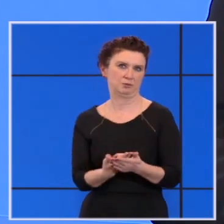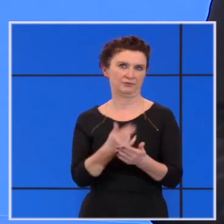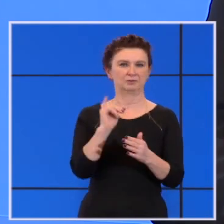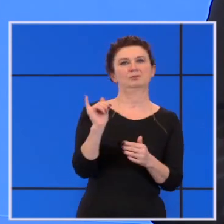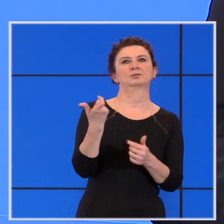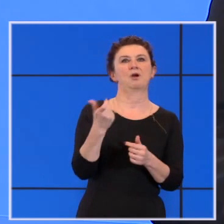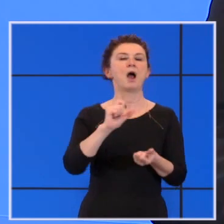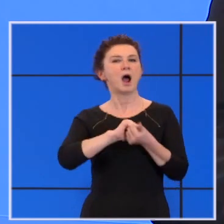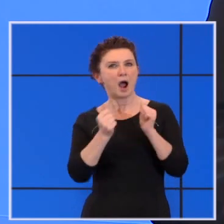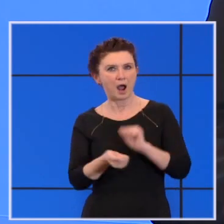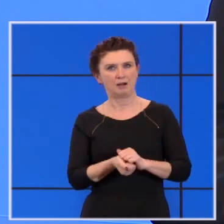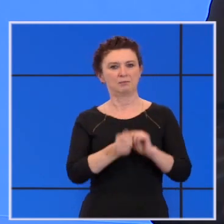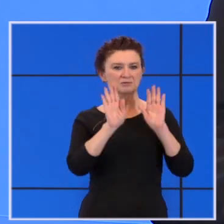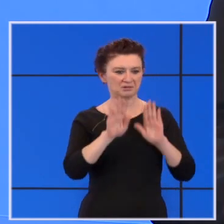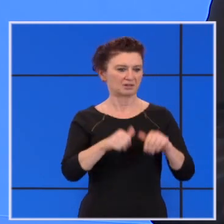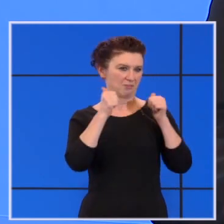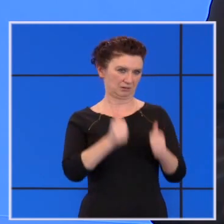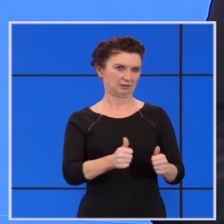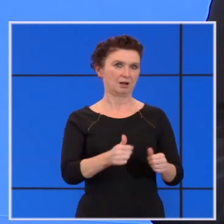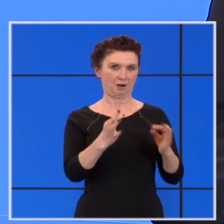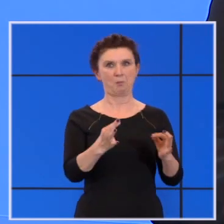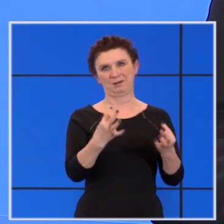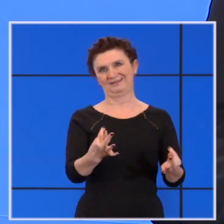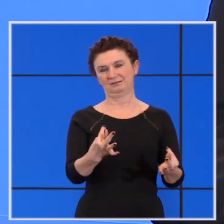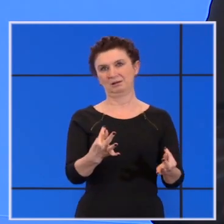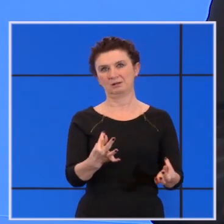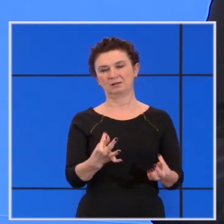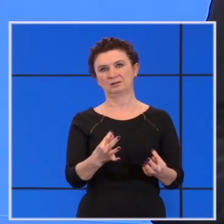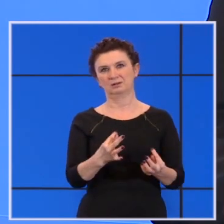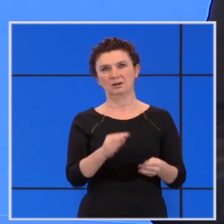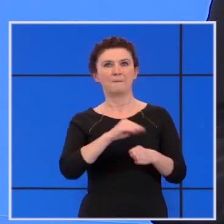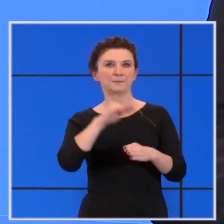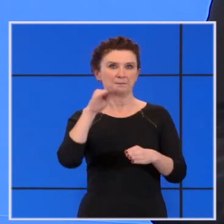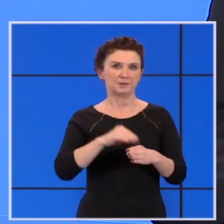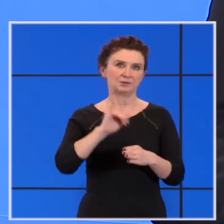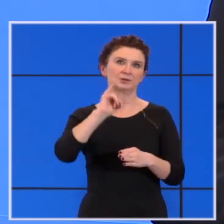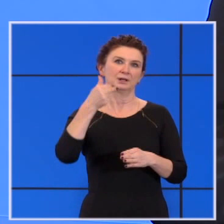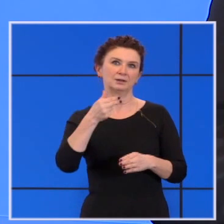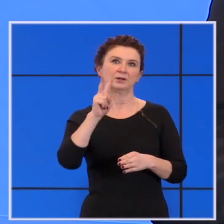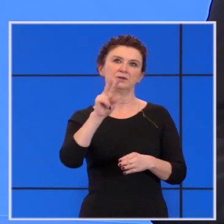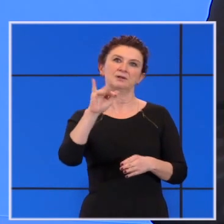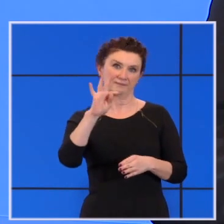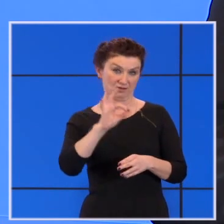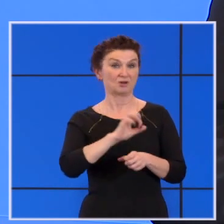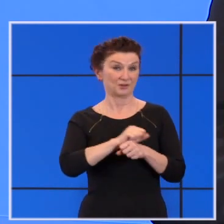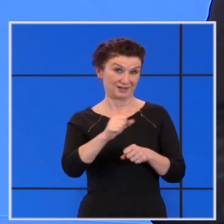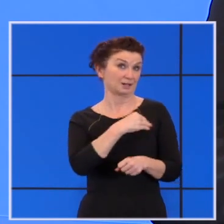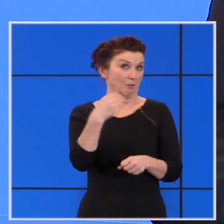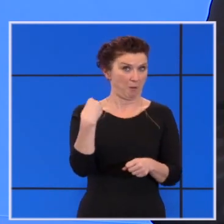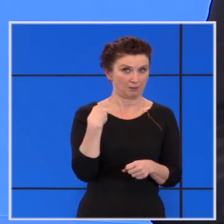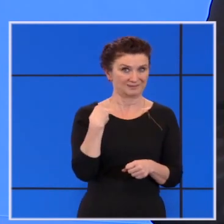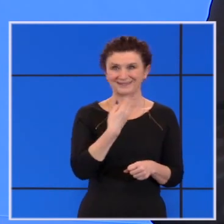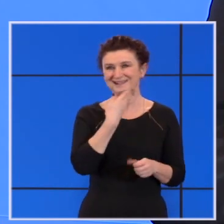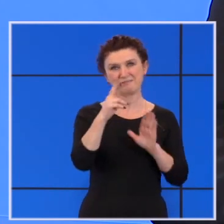stan, w którym metoda in vitro funkcjonuje w Polsce i nie ma żadnych uregulowań prawnych, albo rzeczywiście pochylamy się nad